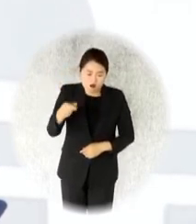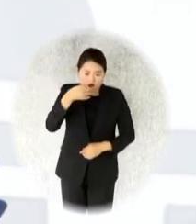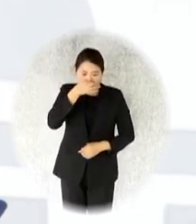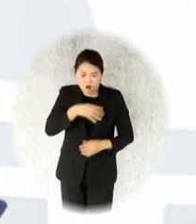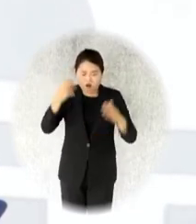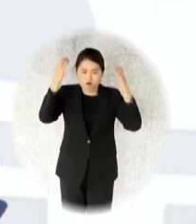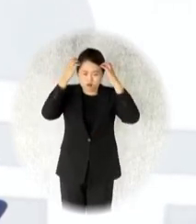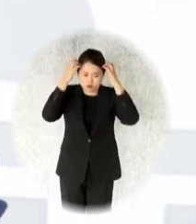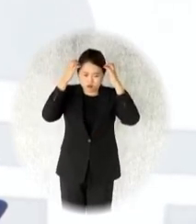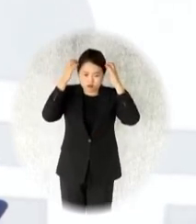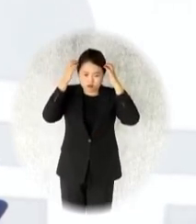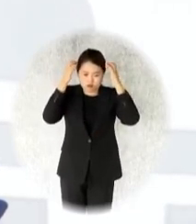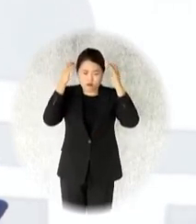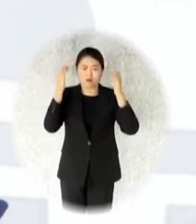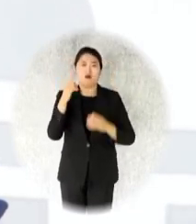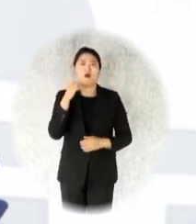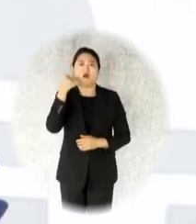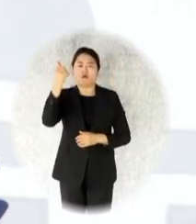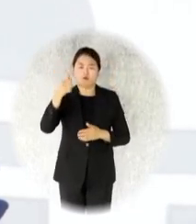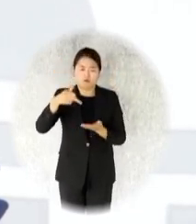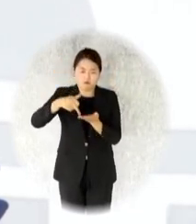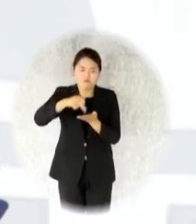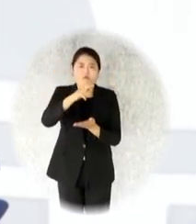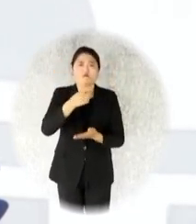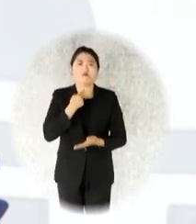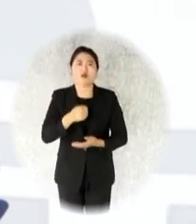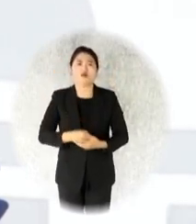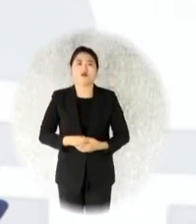마지막으로 보냈다고 합니다